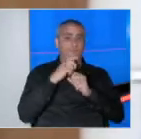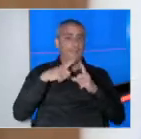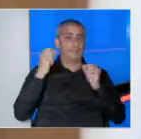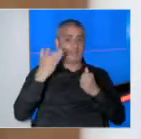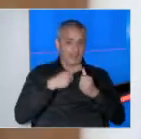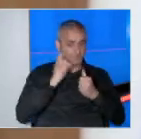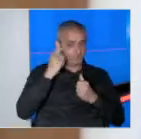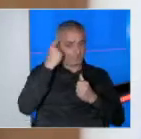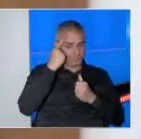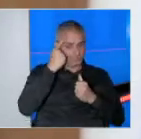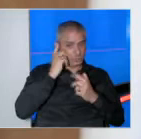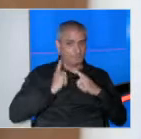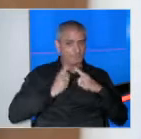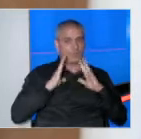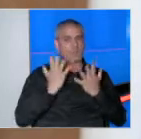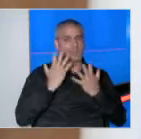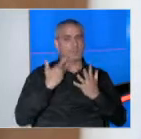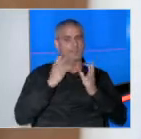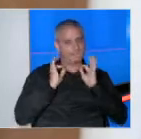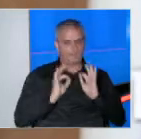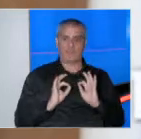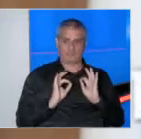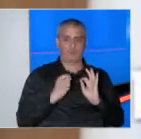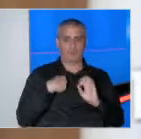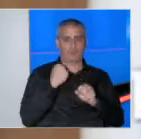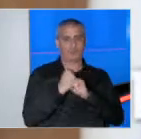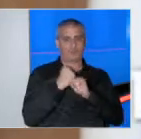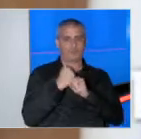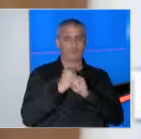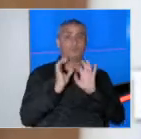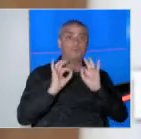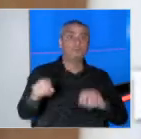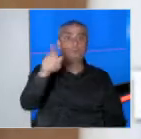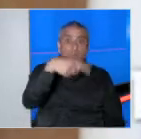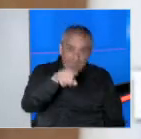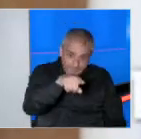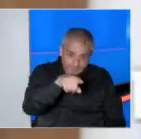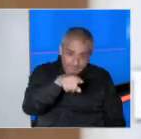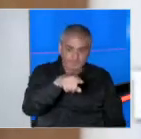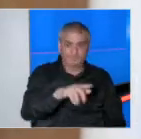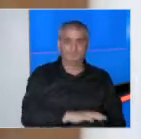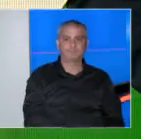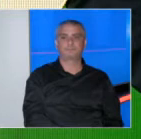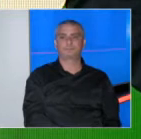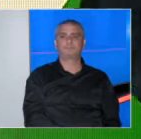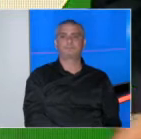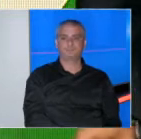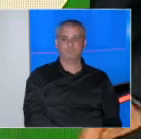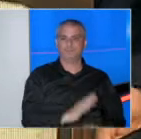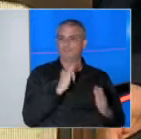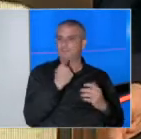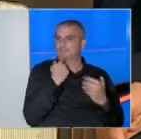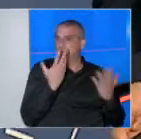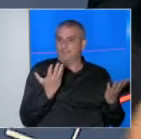בטלגרם, כדי שתדעו איך באמת אנחנו עובדות ועובדים בשבילכן ובשבילכן. אז מה